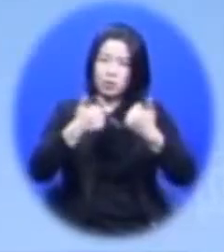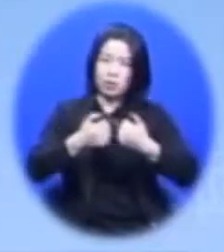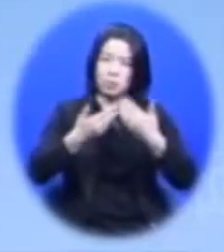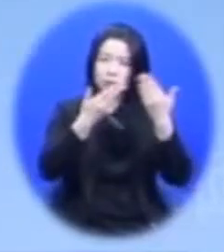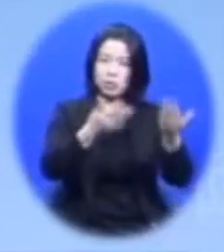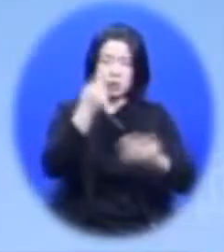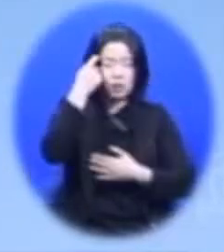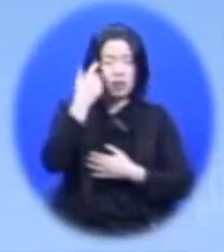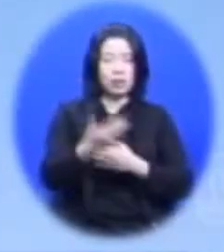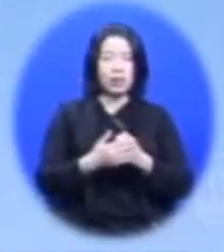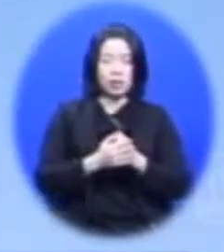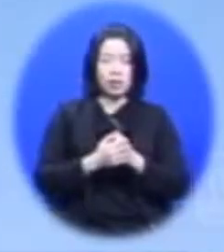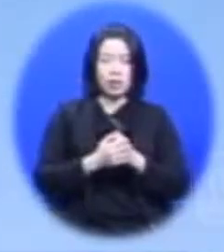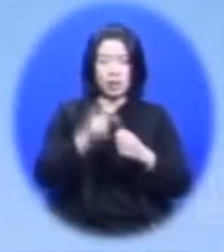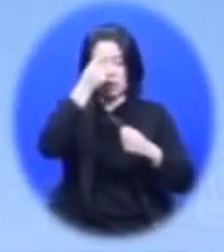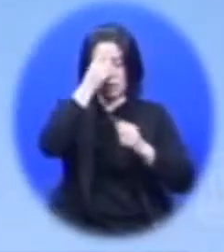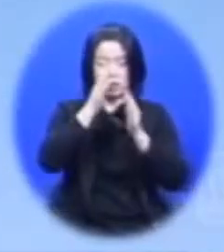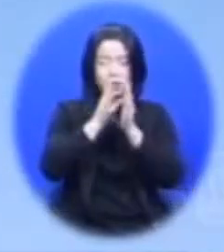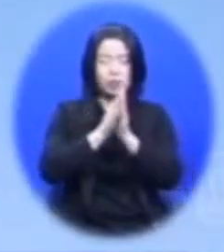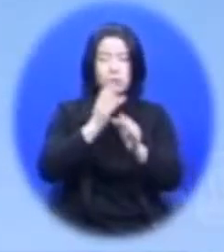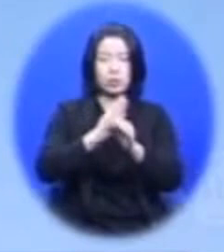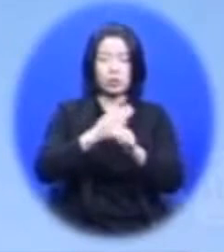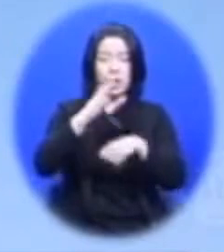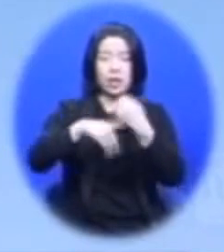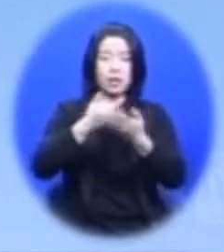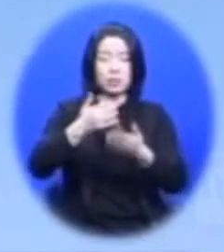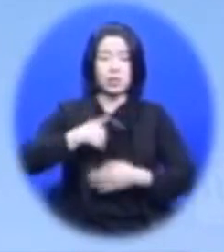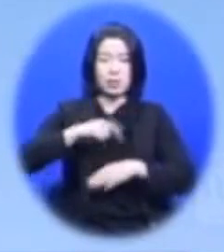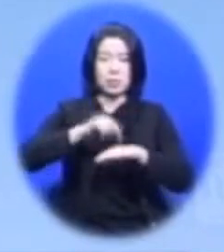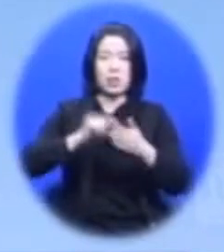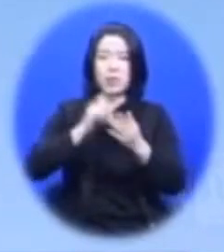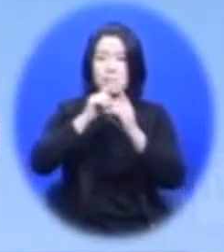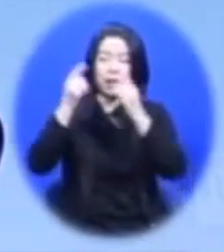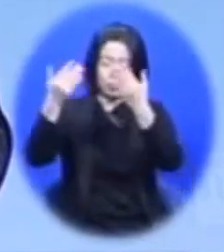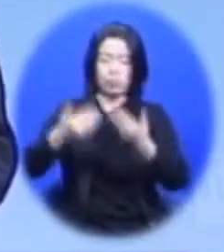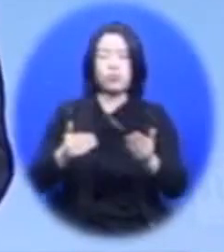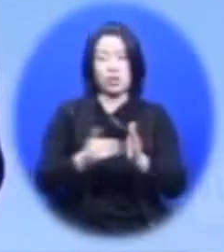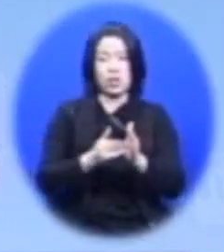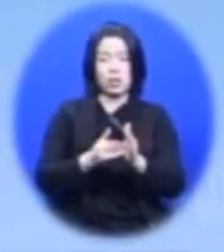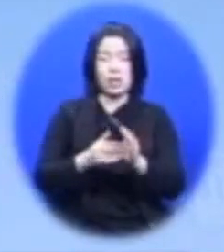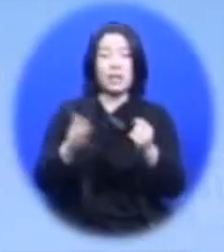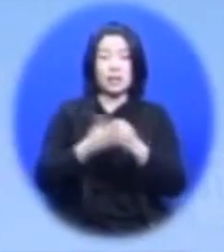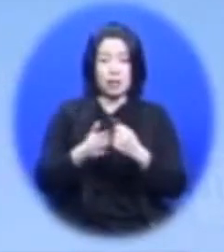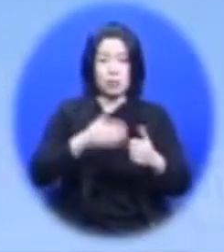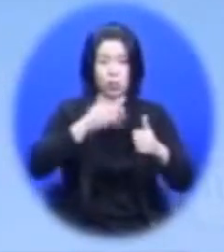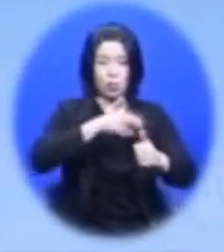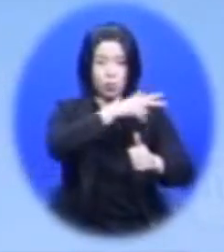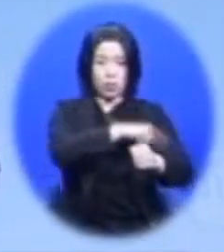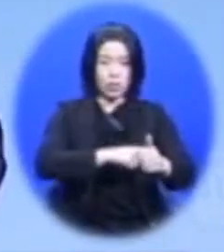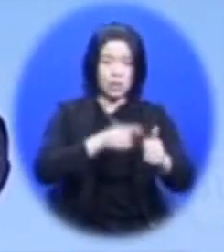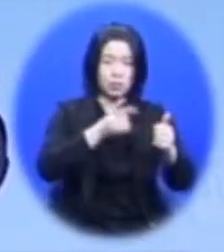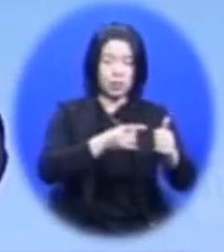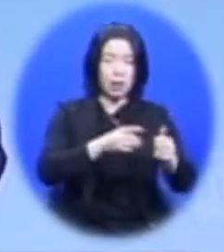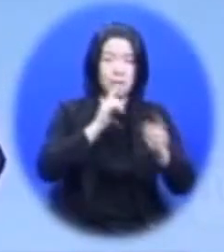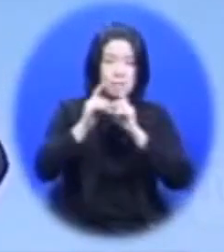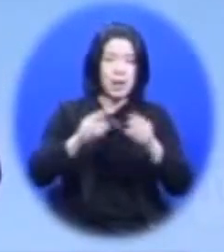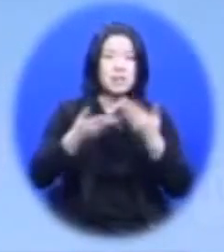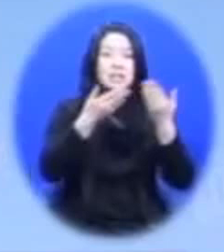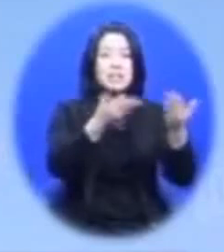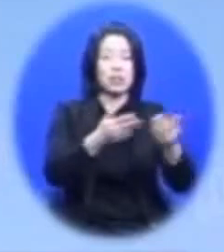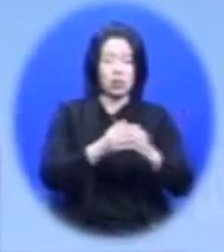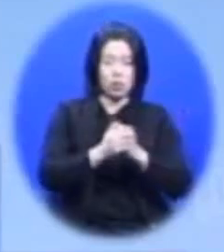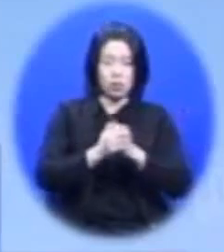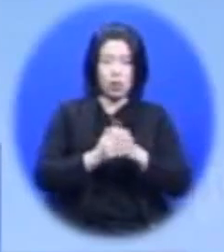될까 기도하는 중에 하나님이 제 마음에 말씀을 주셨어요. 그래서 그 권사님께 그 말씀을 읽어드렸습니다.